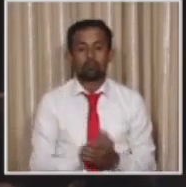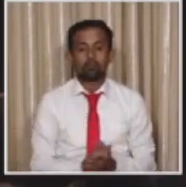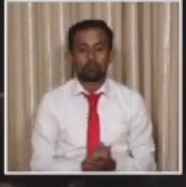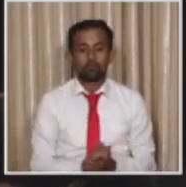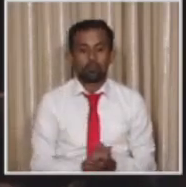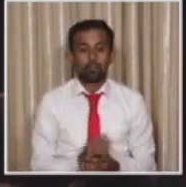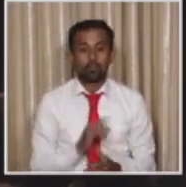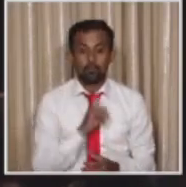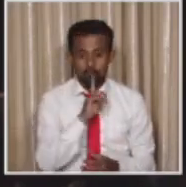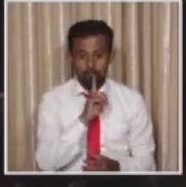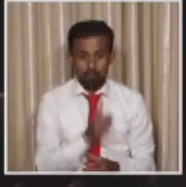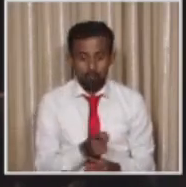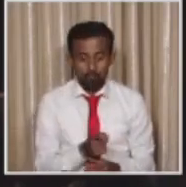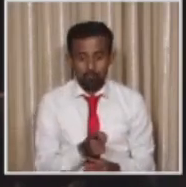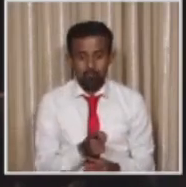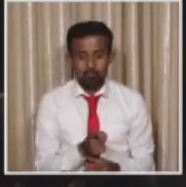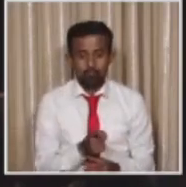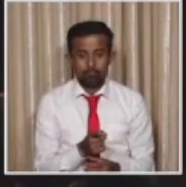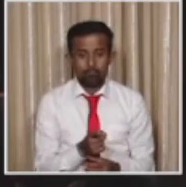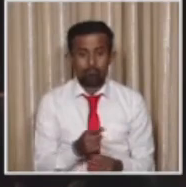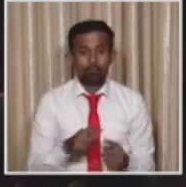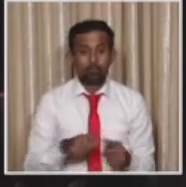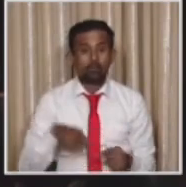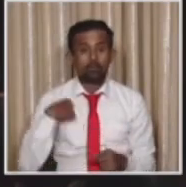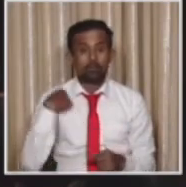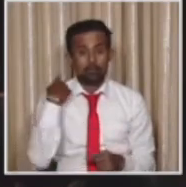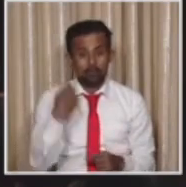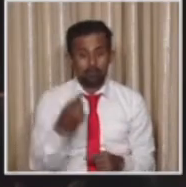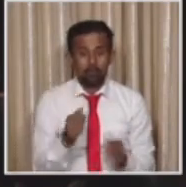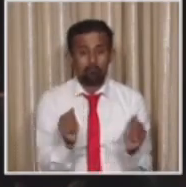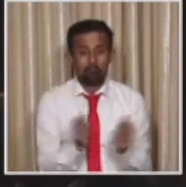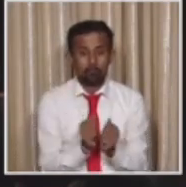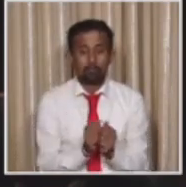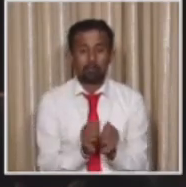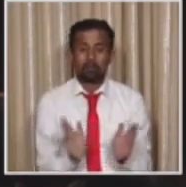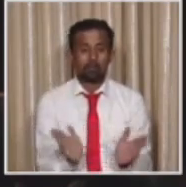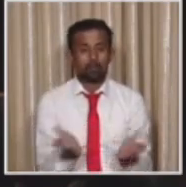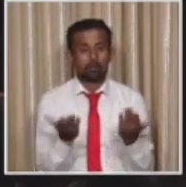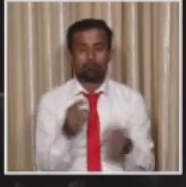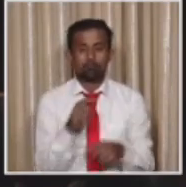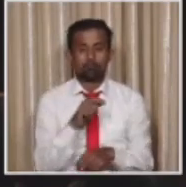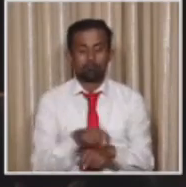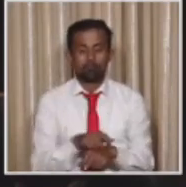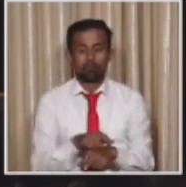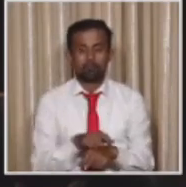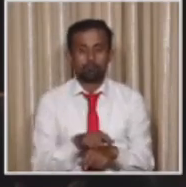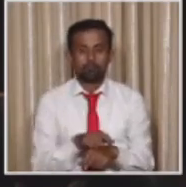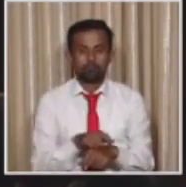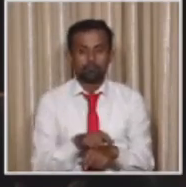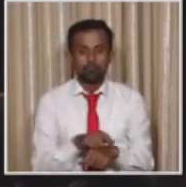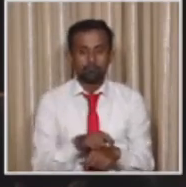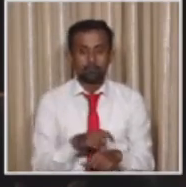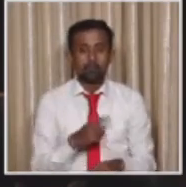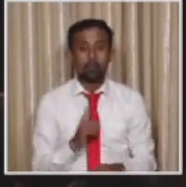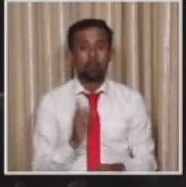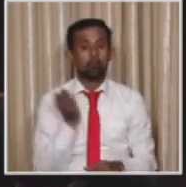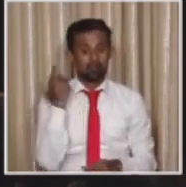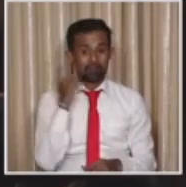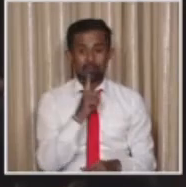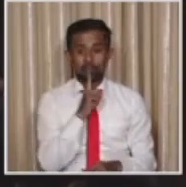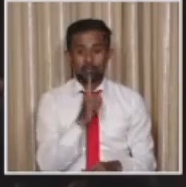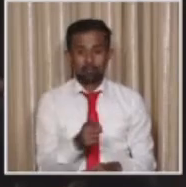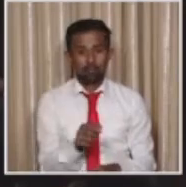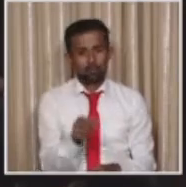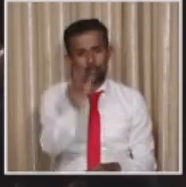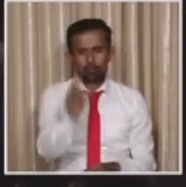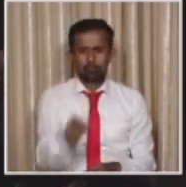මම කියන්න කැමති ඊළඟට මේ කටයුතු ටික කරනකොට විශේෂයෙන් මම මුල ඉඳලා කියපු කාරණේ තමයි මට ඔබතුමාත්